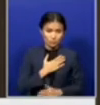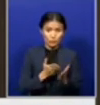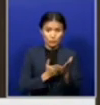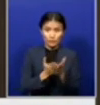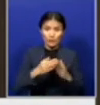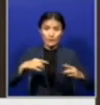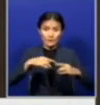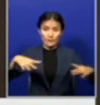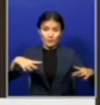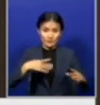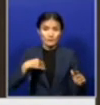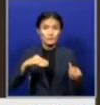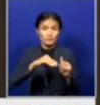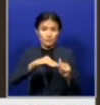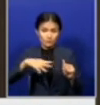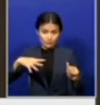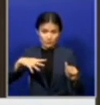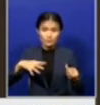แทนราษฎร